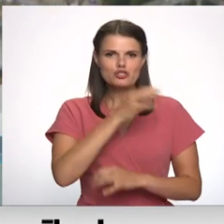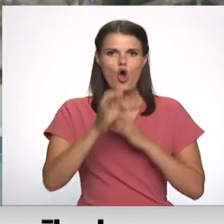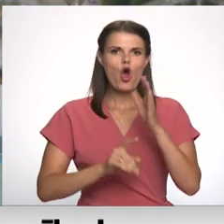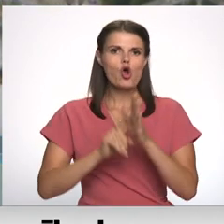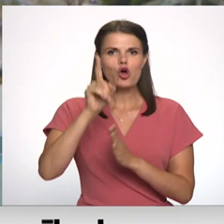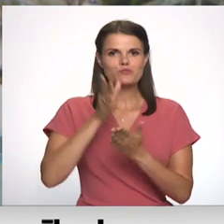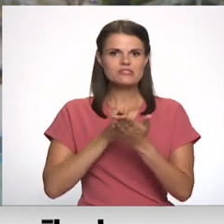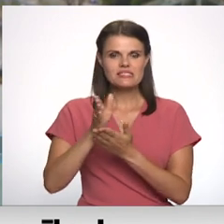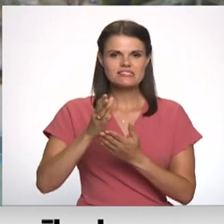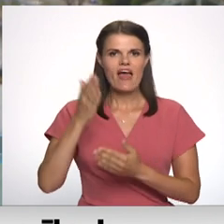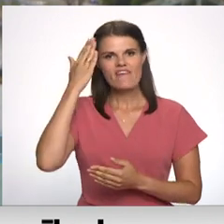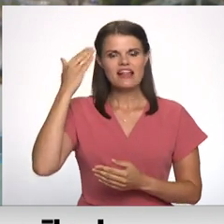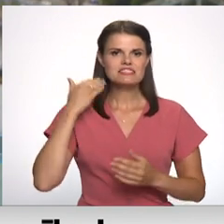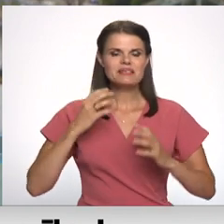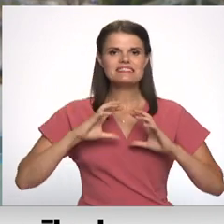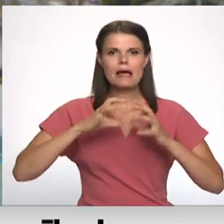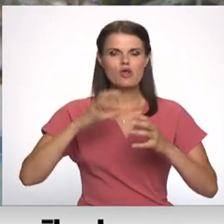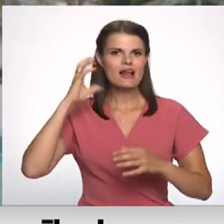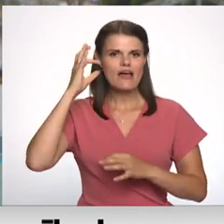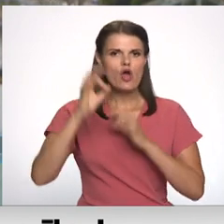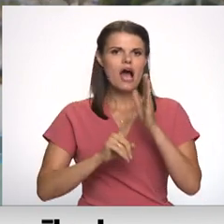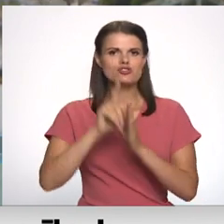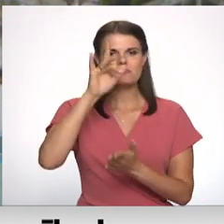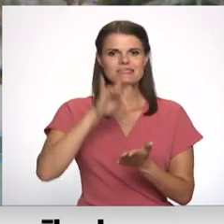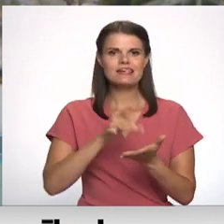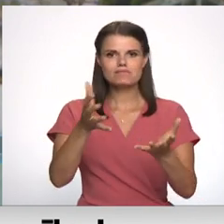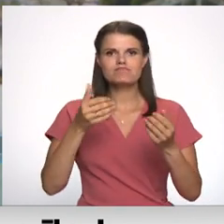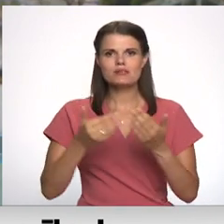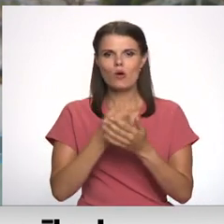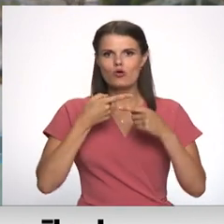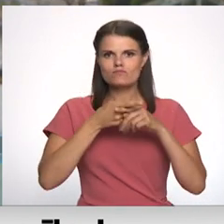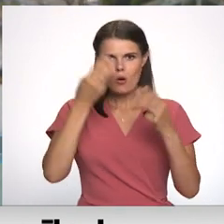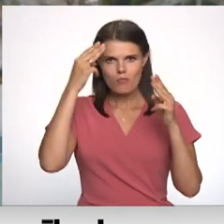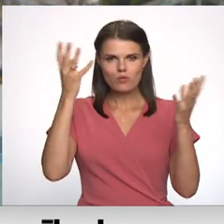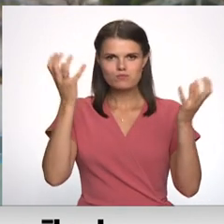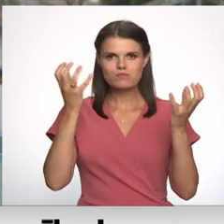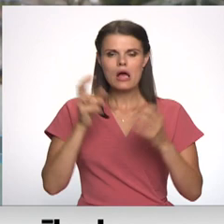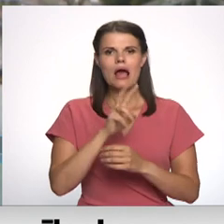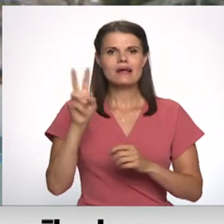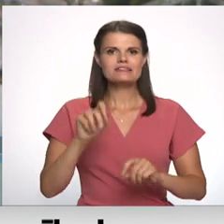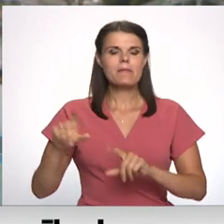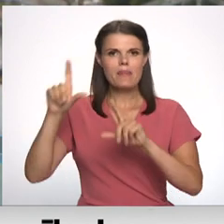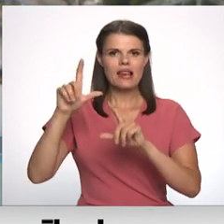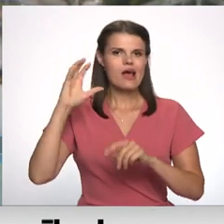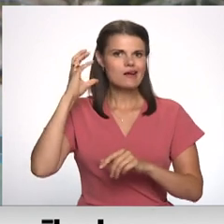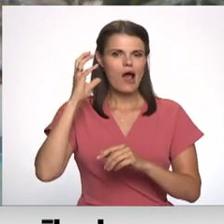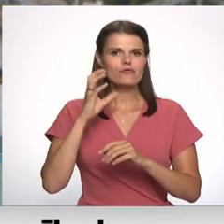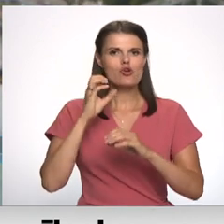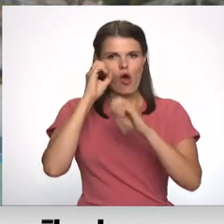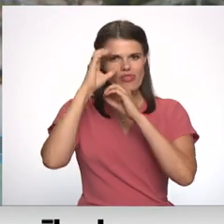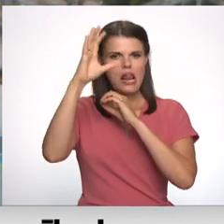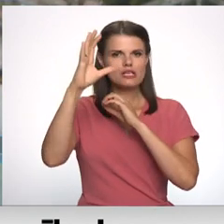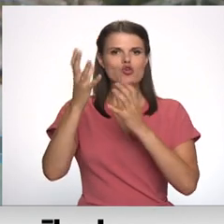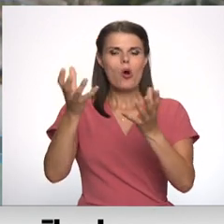Ventspils starptautiskais radioastronomijas centrs ieguvis jaunu aprīkojumu – modernus uztvērējus, kas palielinās Irbenes radioteleskopu